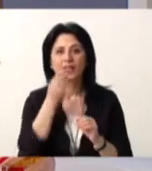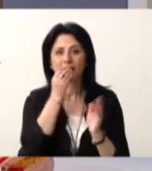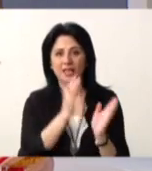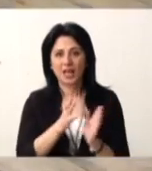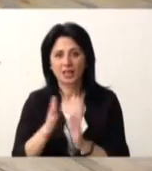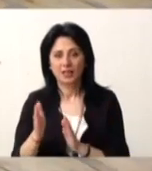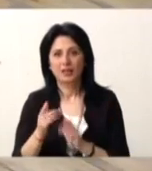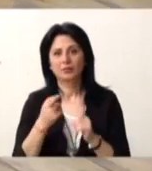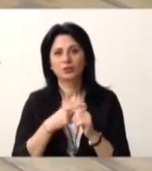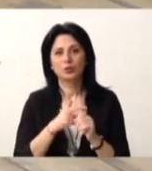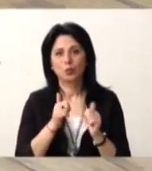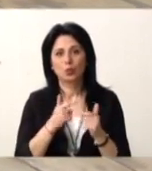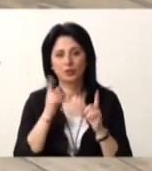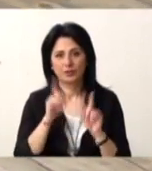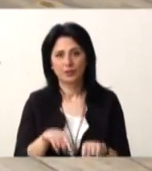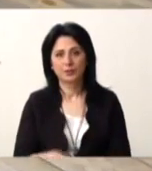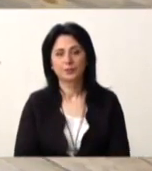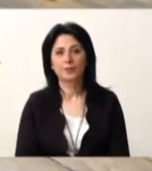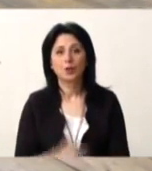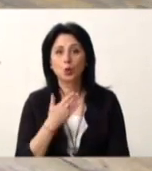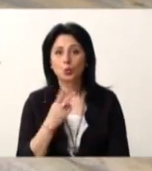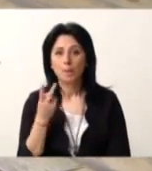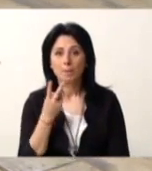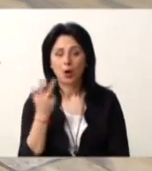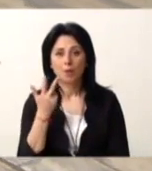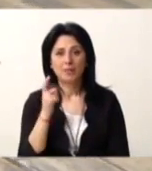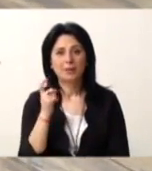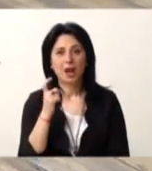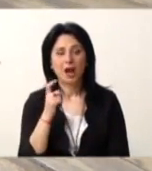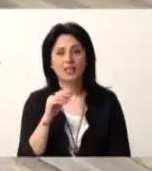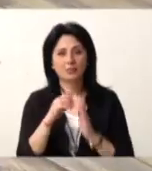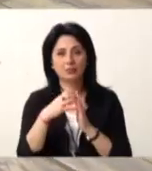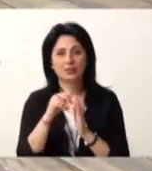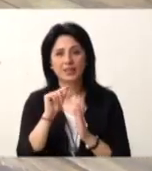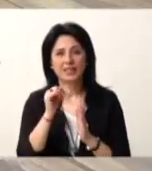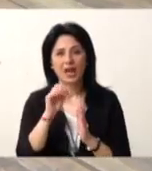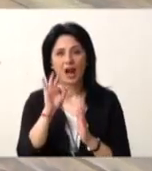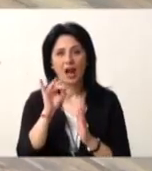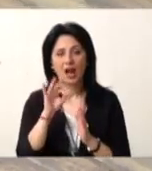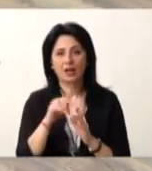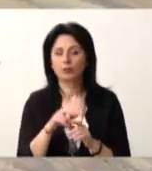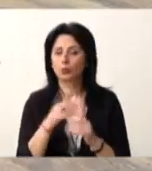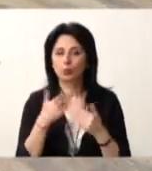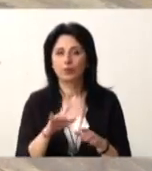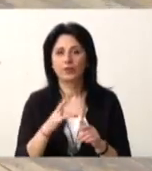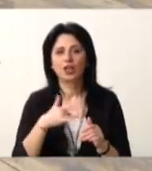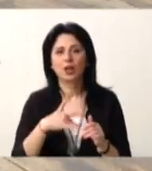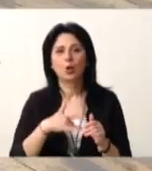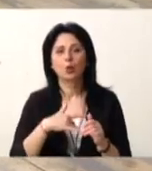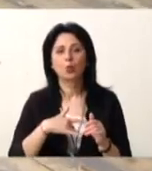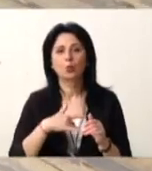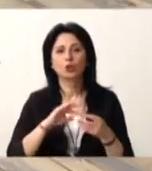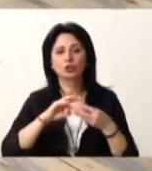დიეტას, რეჟიმს, როგორც ვახსენეთ. მაგრამ თუ არის მეორე, მესამე ხარისხის თიაქარი, ეს დეფექტი საკმაოდ დიდია, ხდება კუჭის,